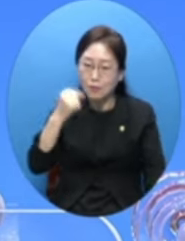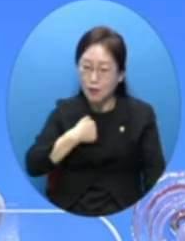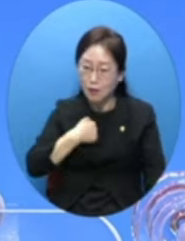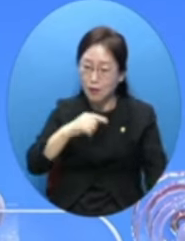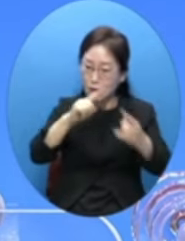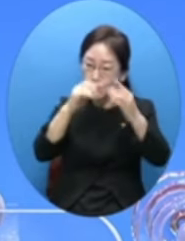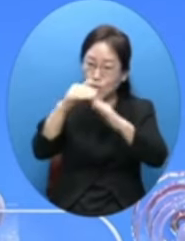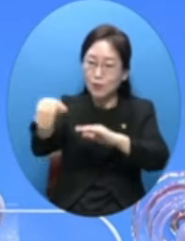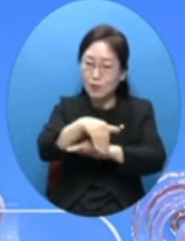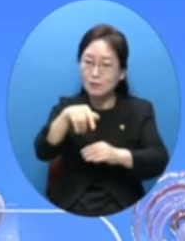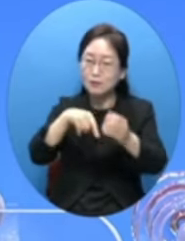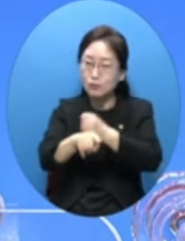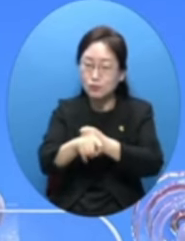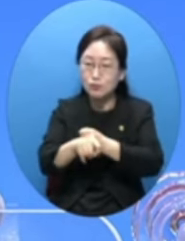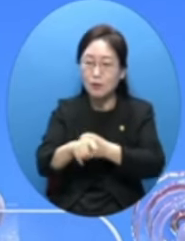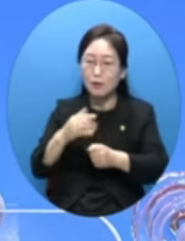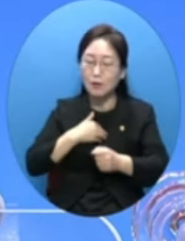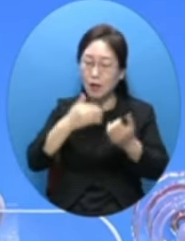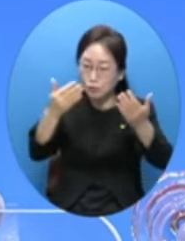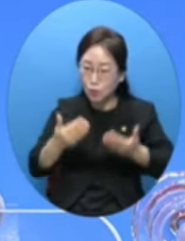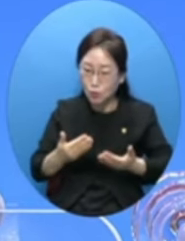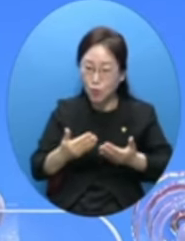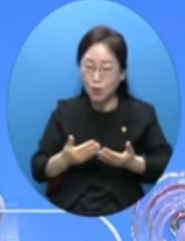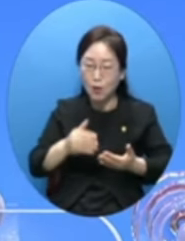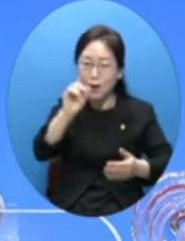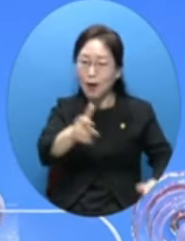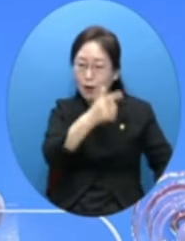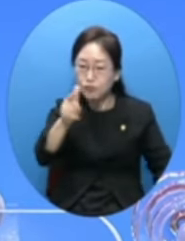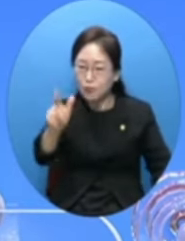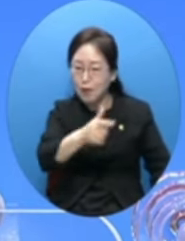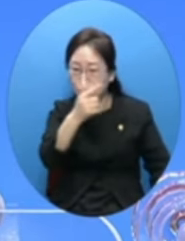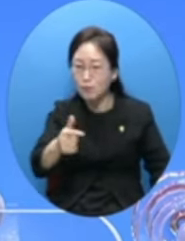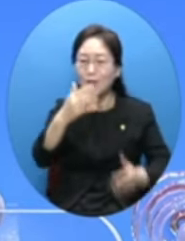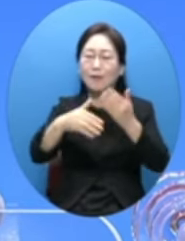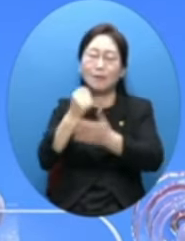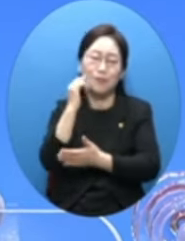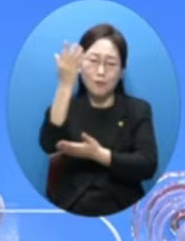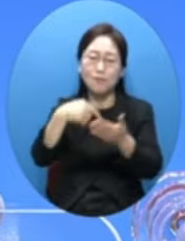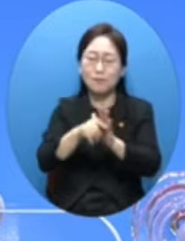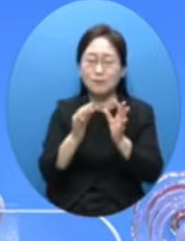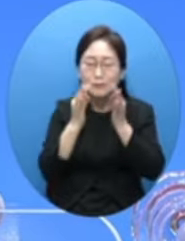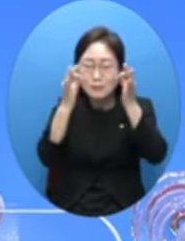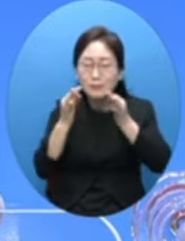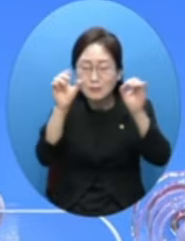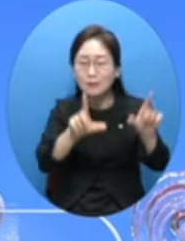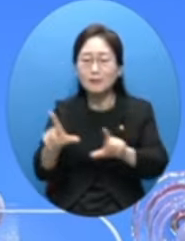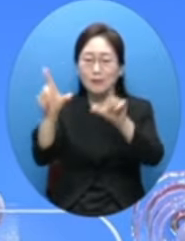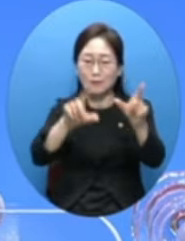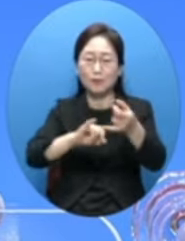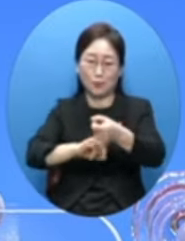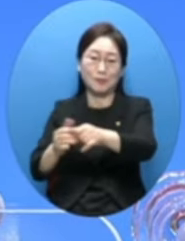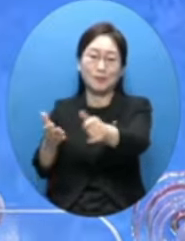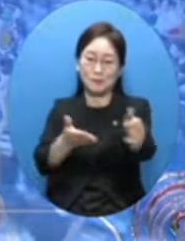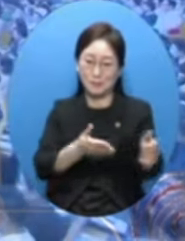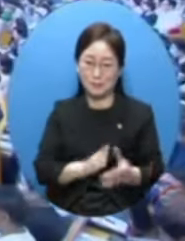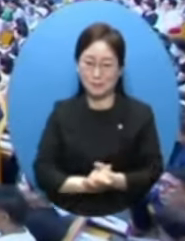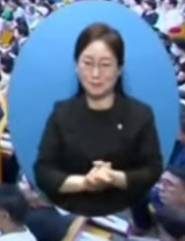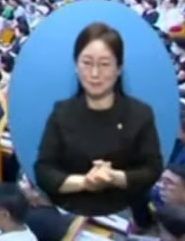있는지, 나에게 주어진 하루하루를 정말 하나님 명으로 해서 최선을 다해 살아가는 우리 모두가 되어야 할 것입니다.